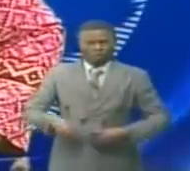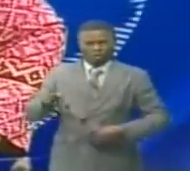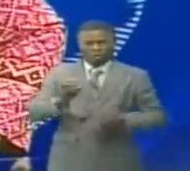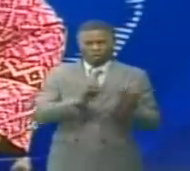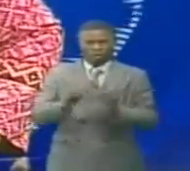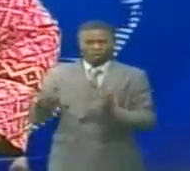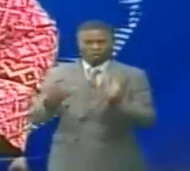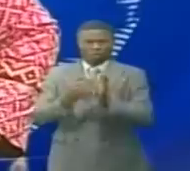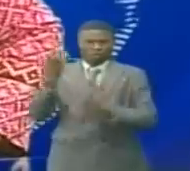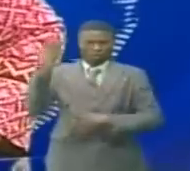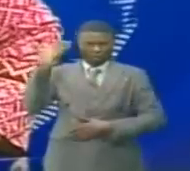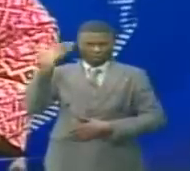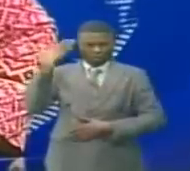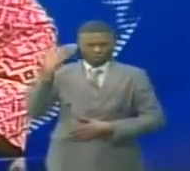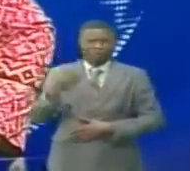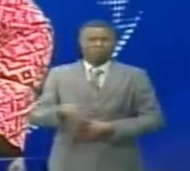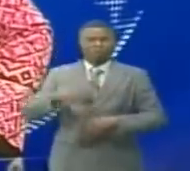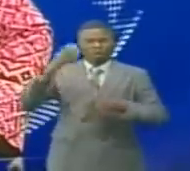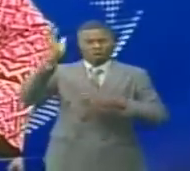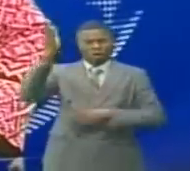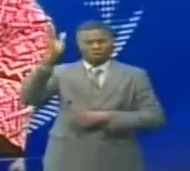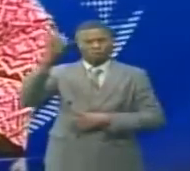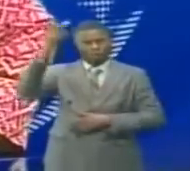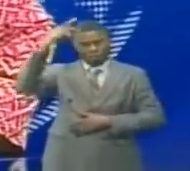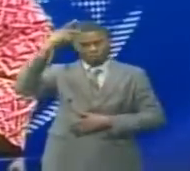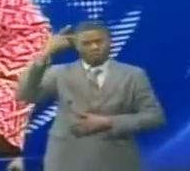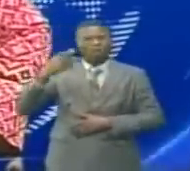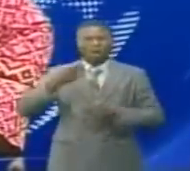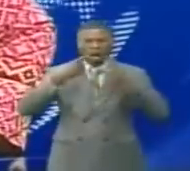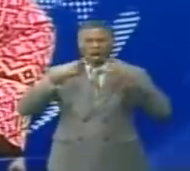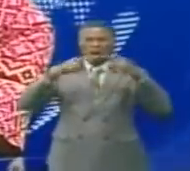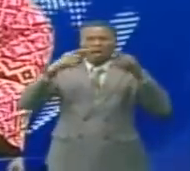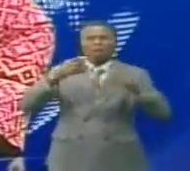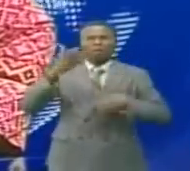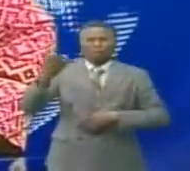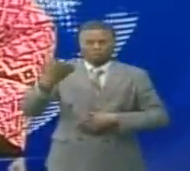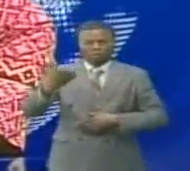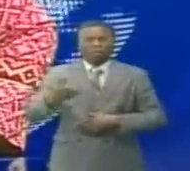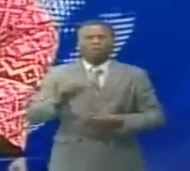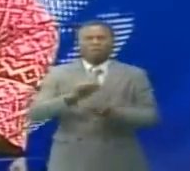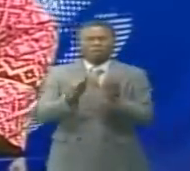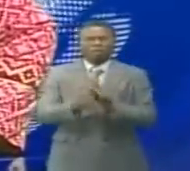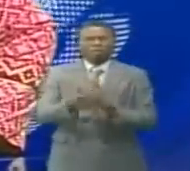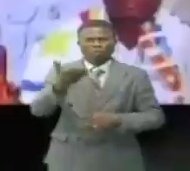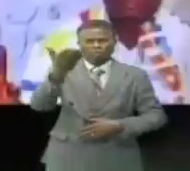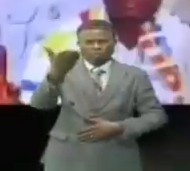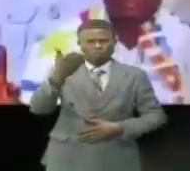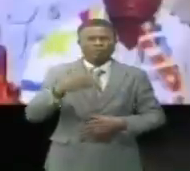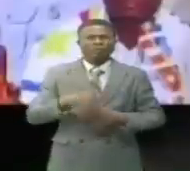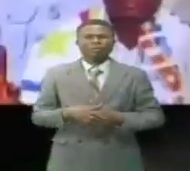week-end dernier une matinée politique pour faire entendre sa voix. Jean-Pierre Ndolo Demazo a signé ce reportage.